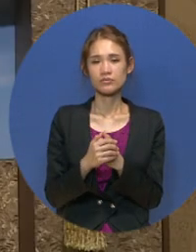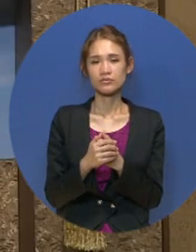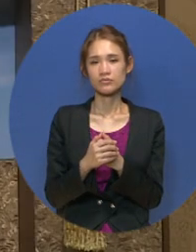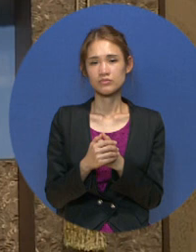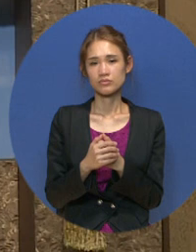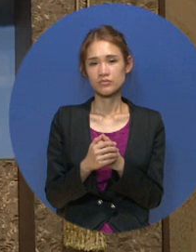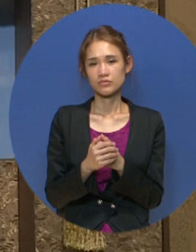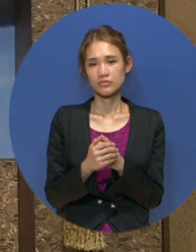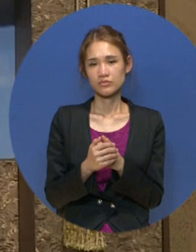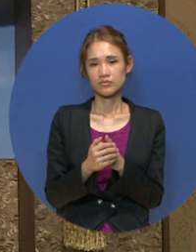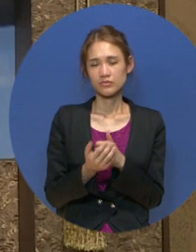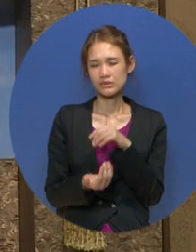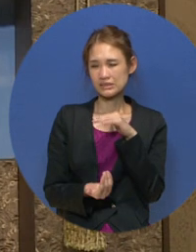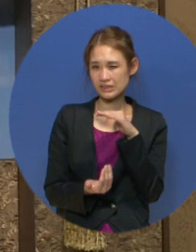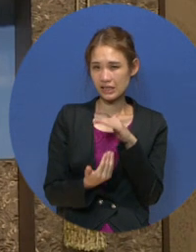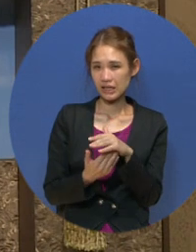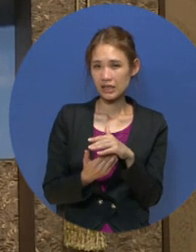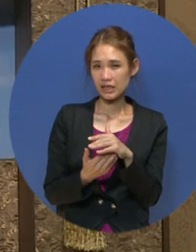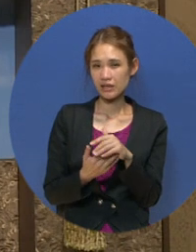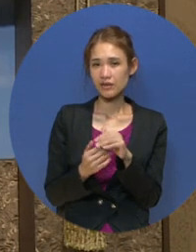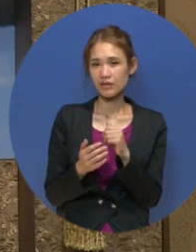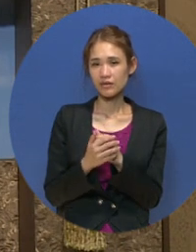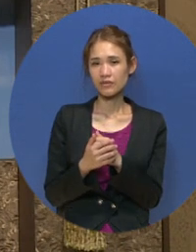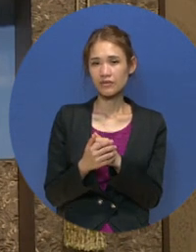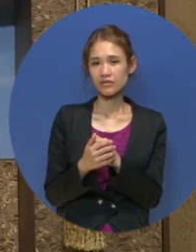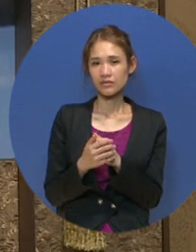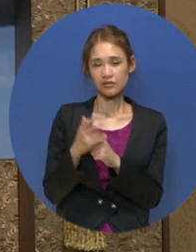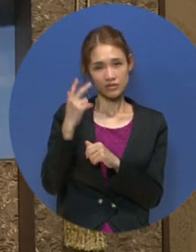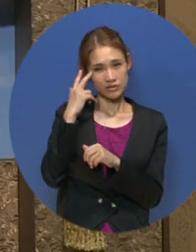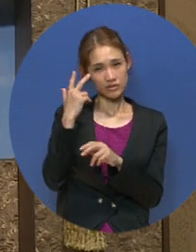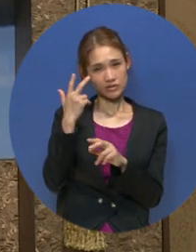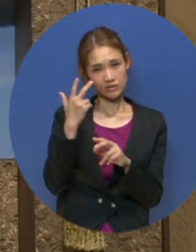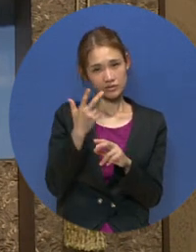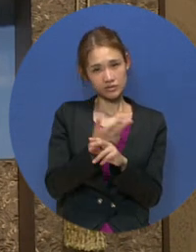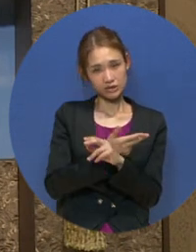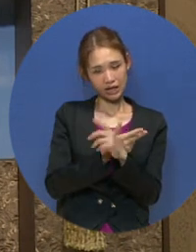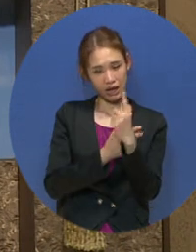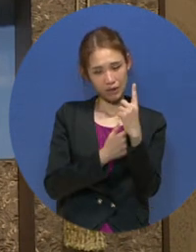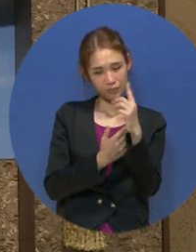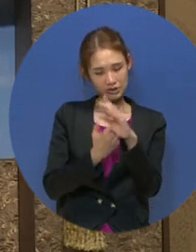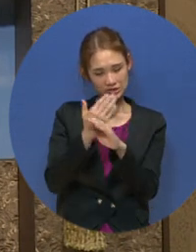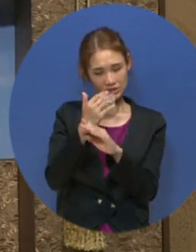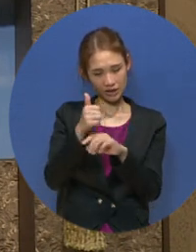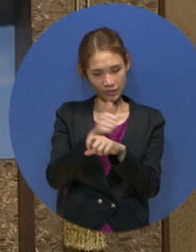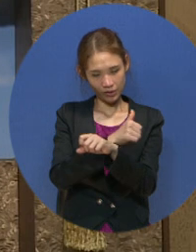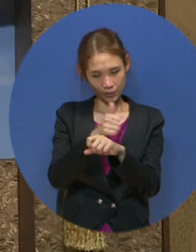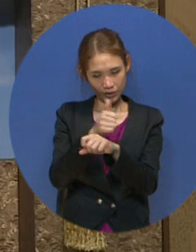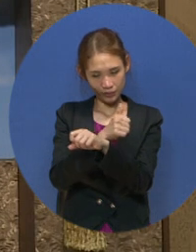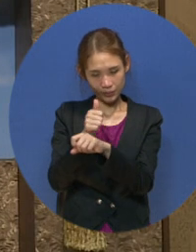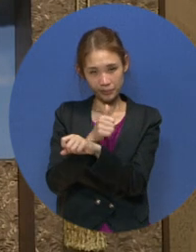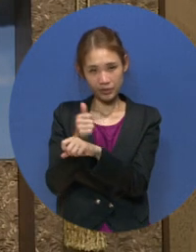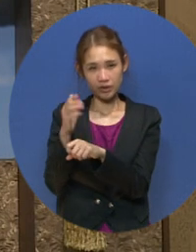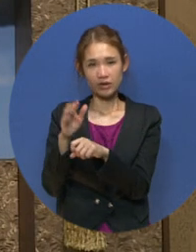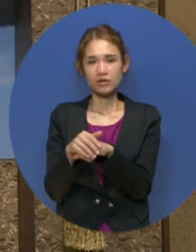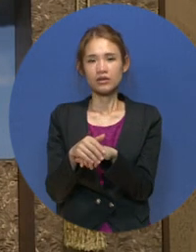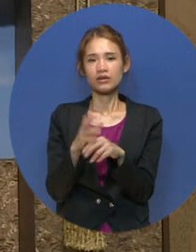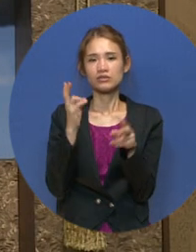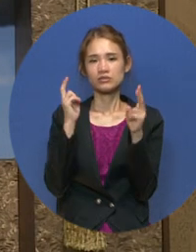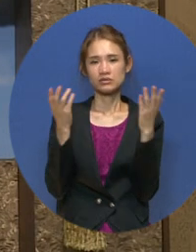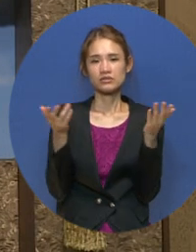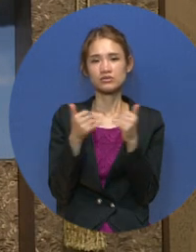저희가 최대한 저는 많이 이제 매장들을 일주일에 한 번씩 이상 다니고요. 그리고 저희 직원들은